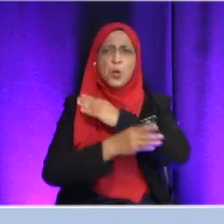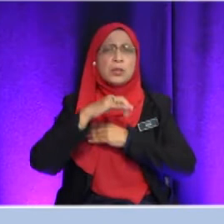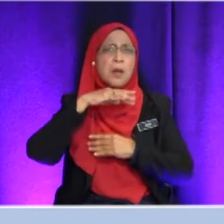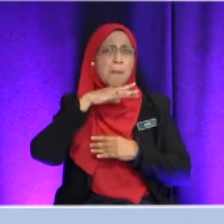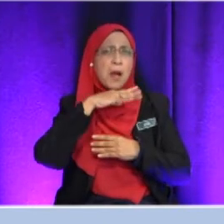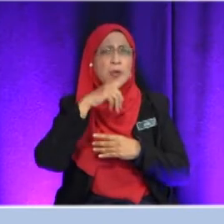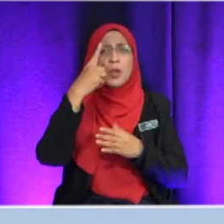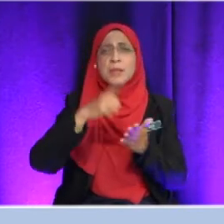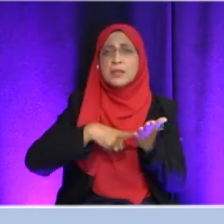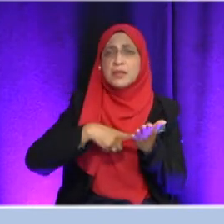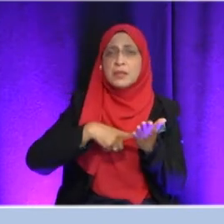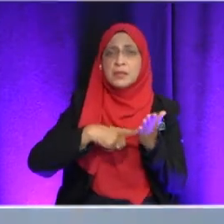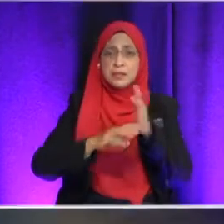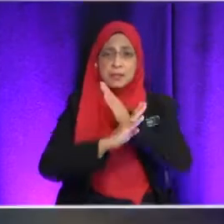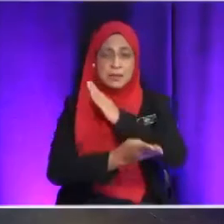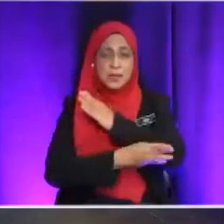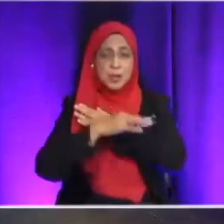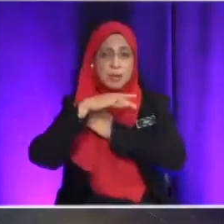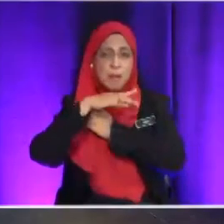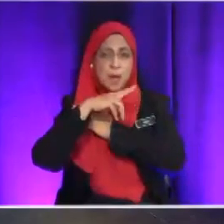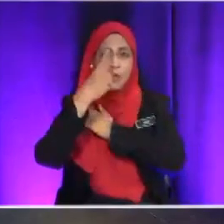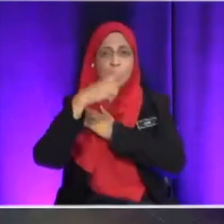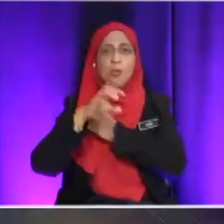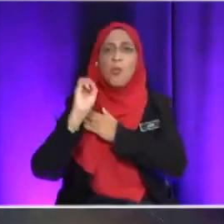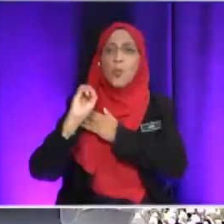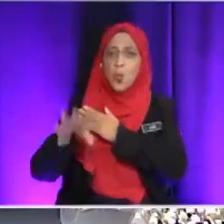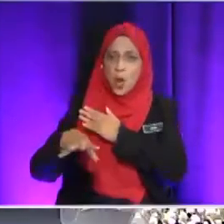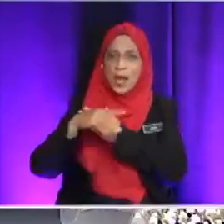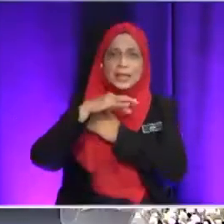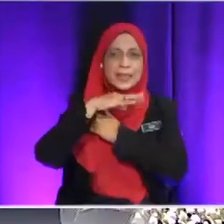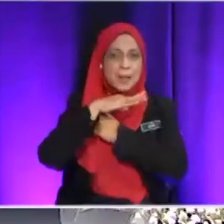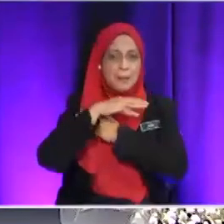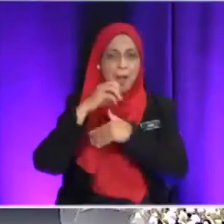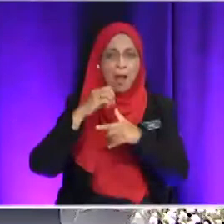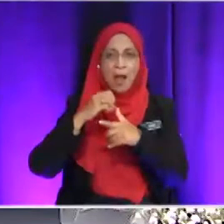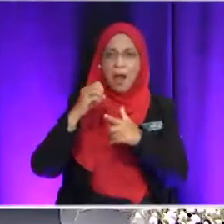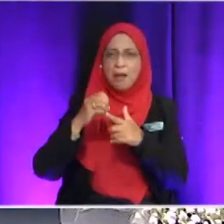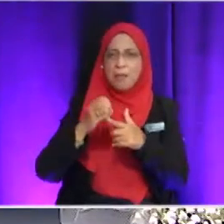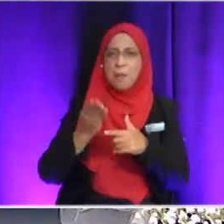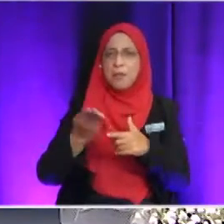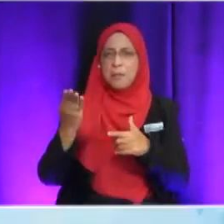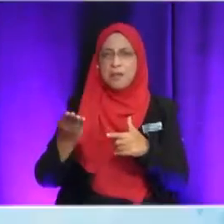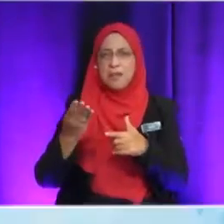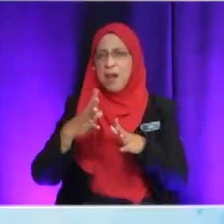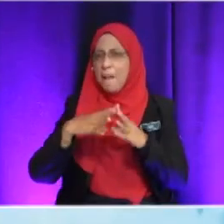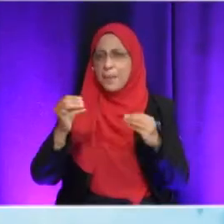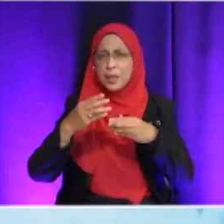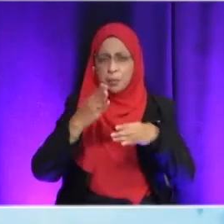tong sampah untuk buang sampah ataupun apa bener-bener